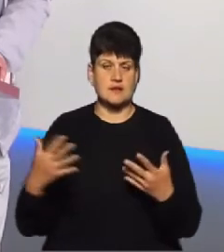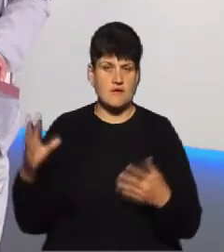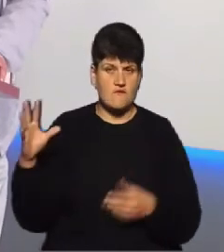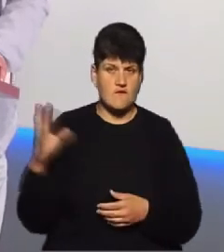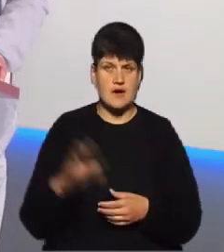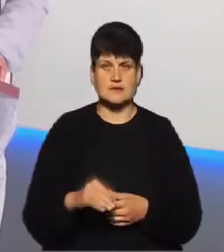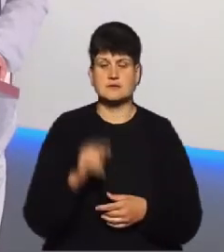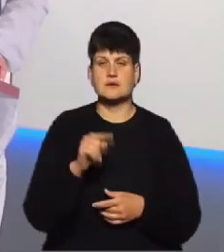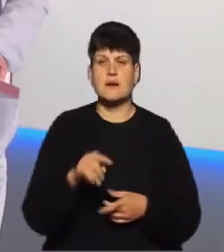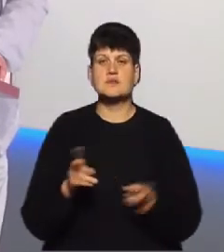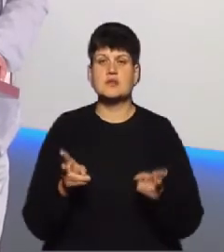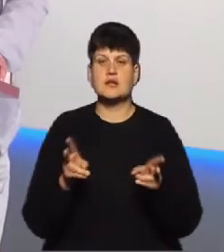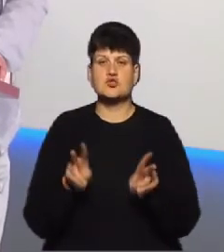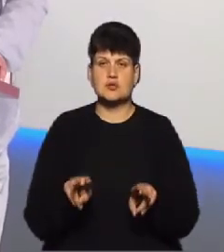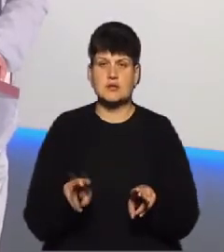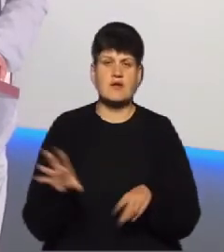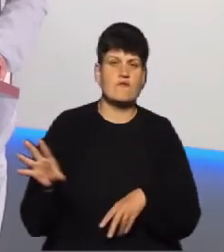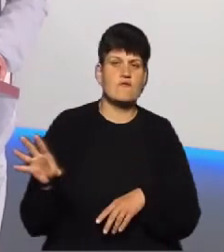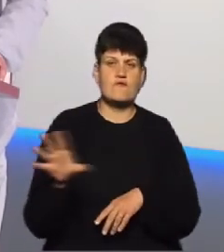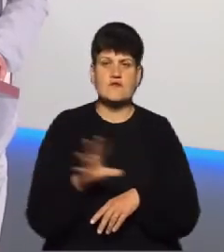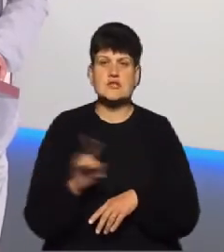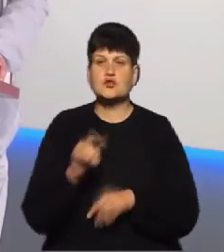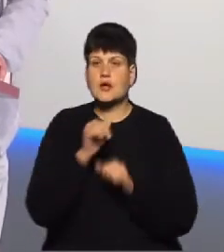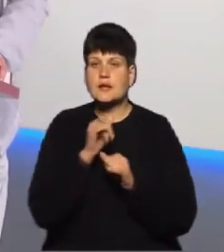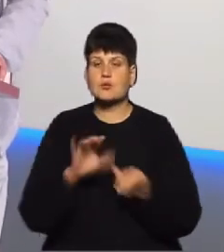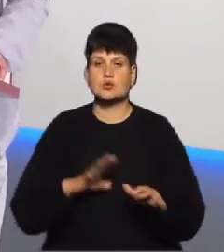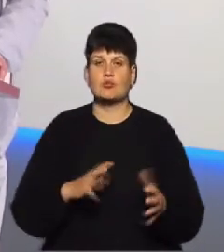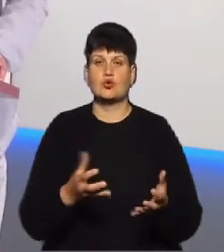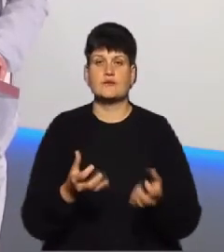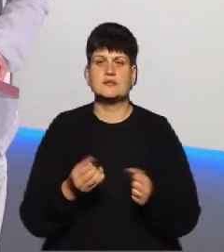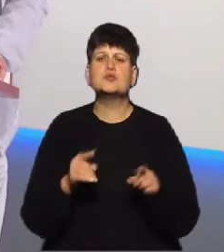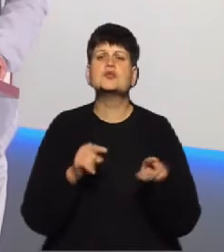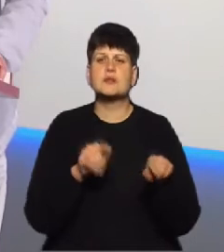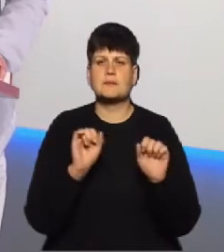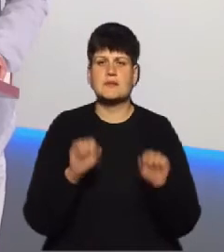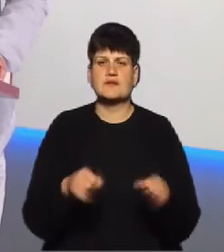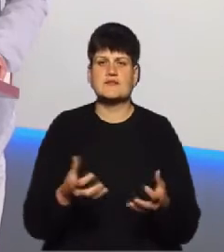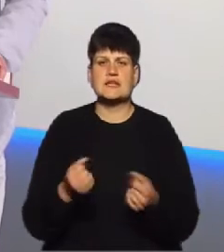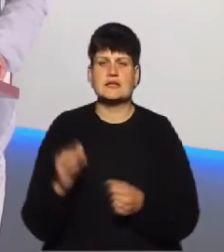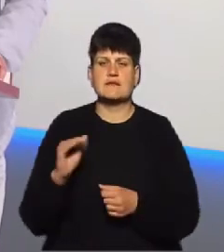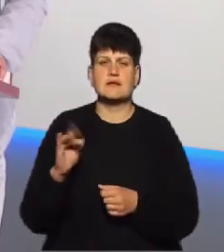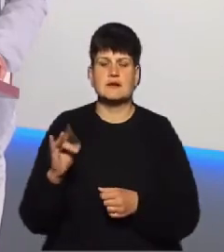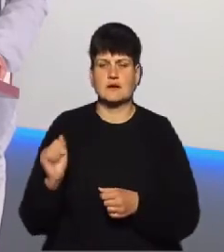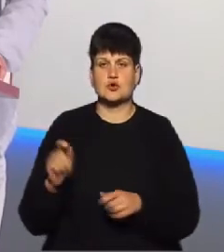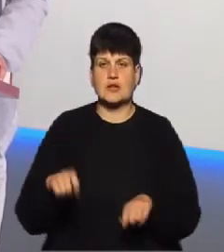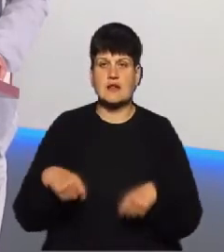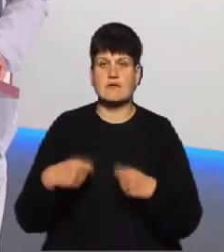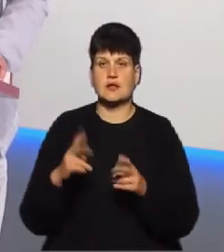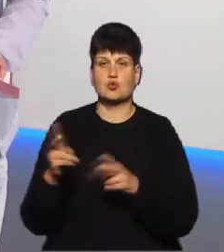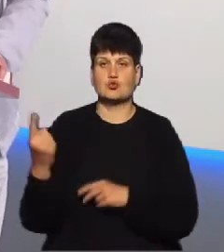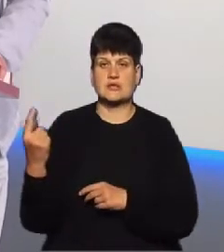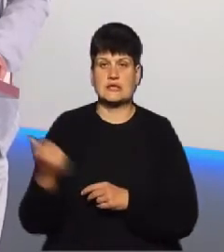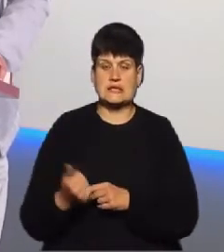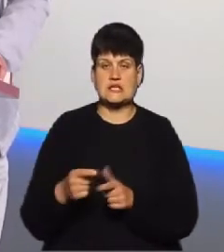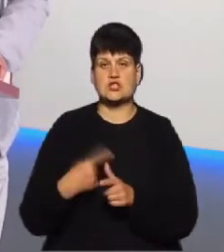залишили все, що не можна було взяти. Що ти міг взяти на фіру? Якщо давали комусь тиждень чи 3 дні,